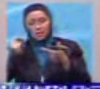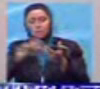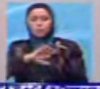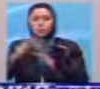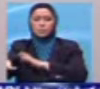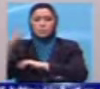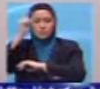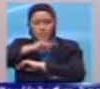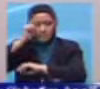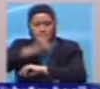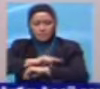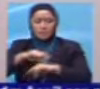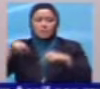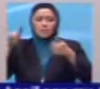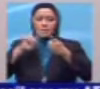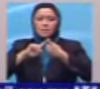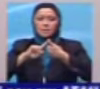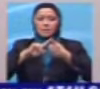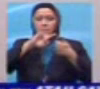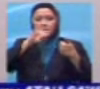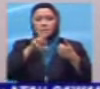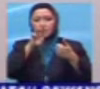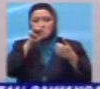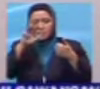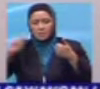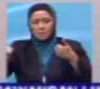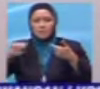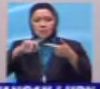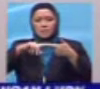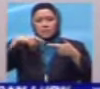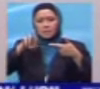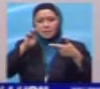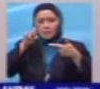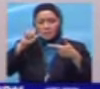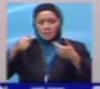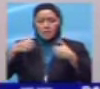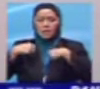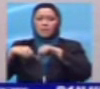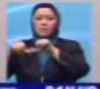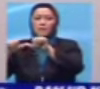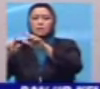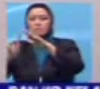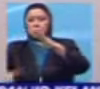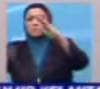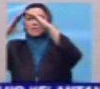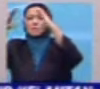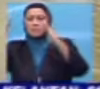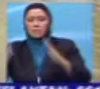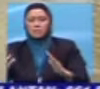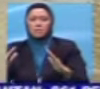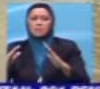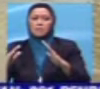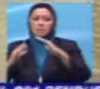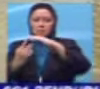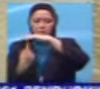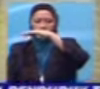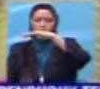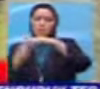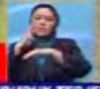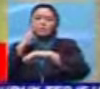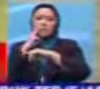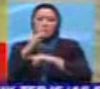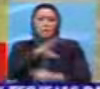Polis Lubuk Setul dan Balai Polis Jeram Perdah masih ditenggelami air. Ketua Polis Kelantan, Datuk Dr. Abdul Rahman Ismail